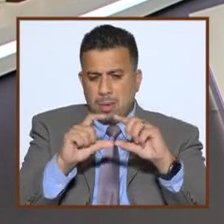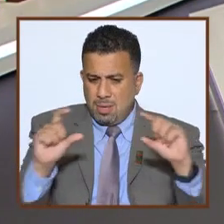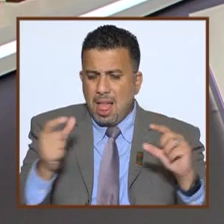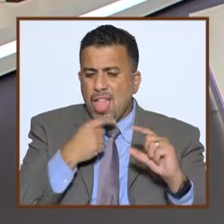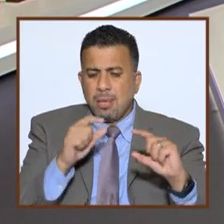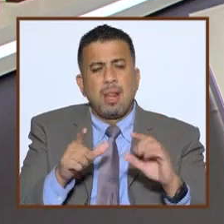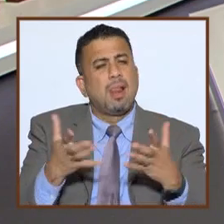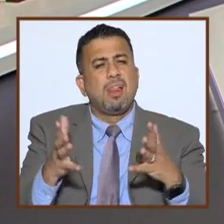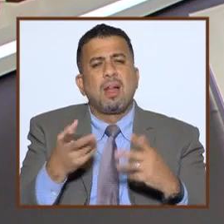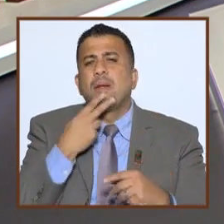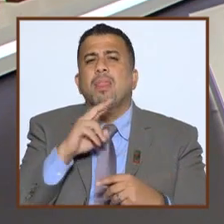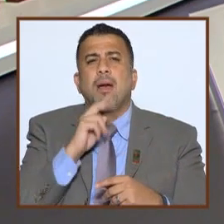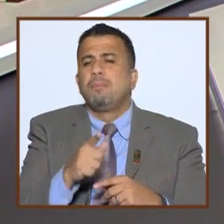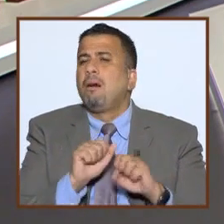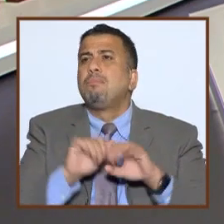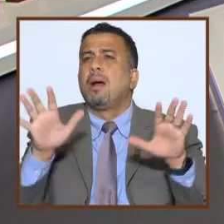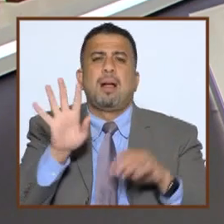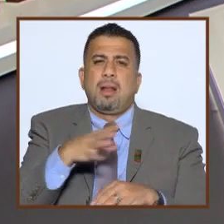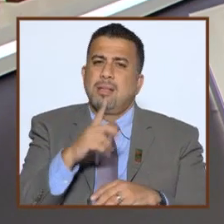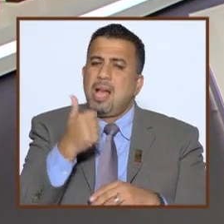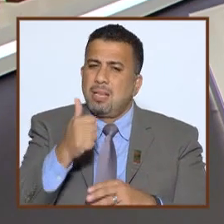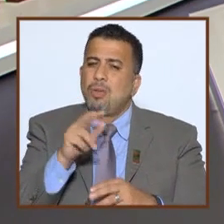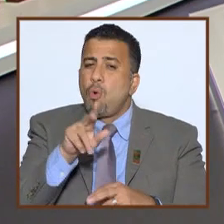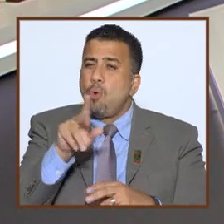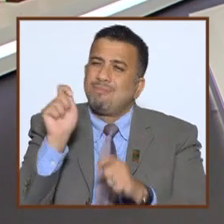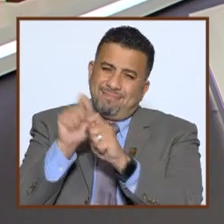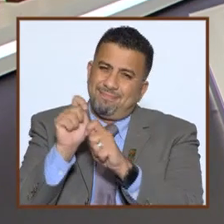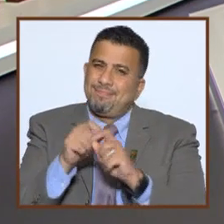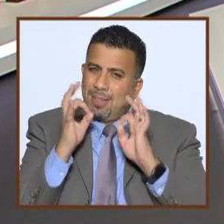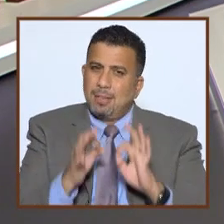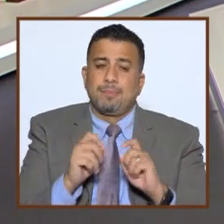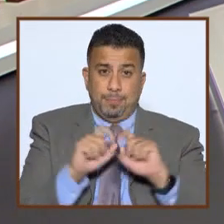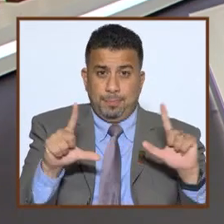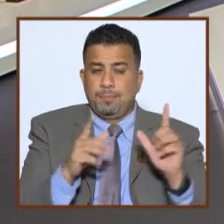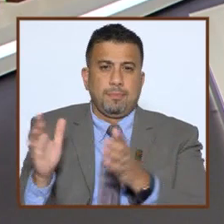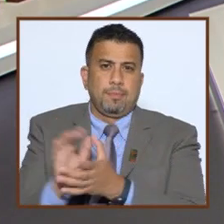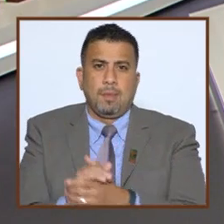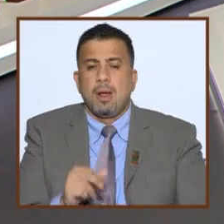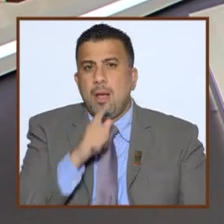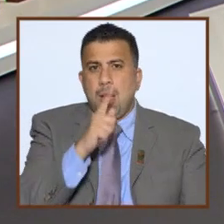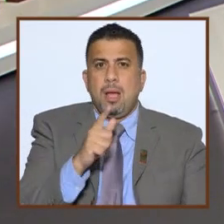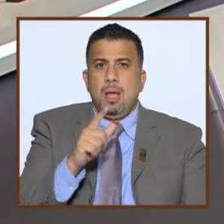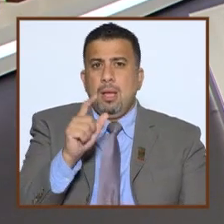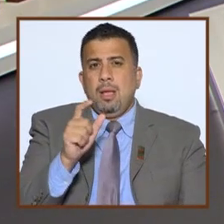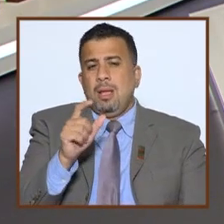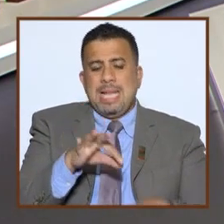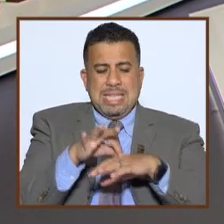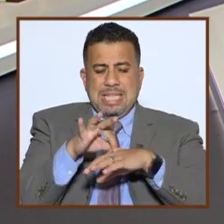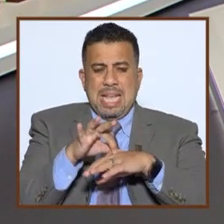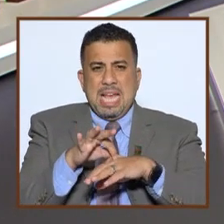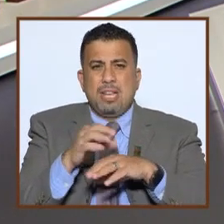حنان من السعوديه تسال تقول يعني لو ان هناك من يهدد بقطع الرزق هل الانسان يدعو